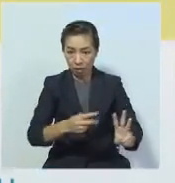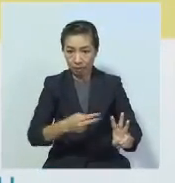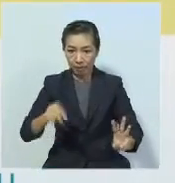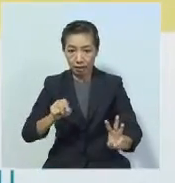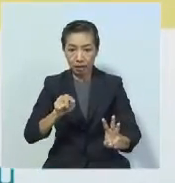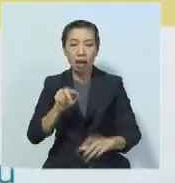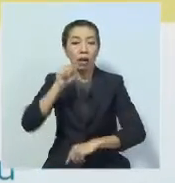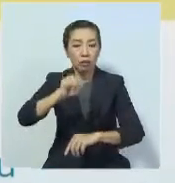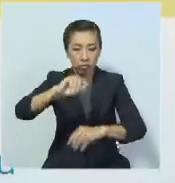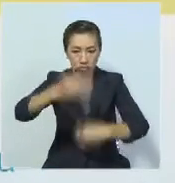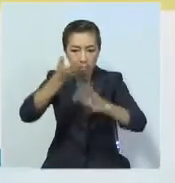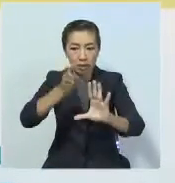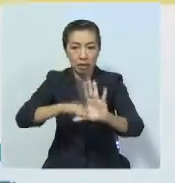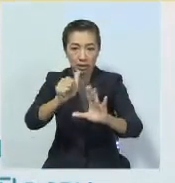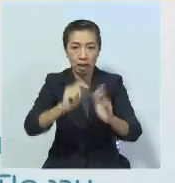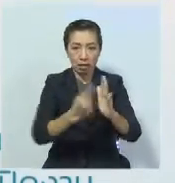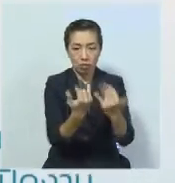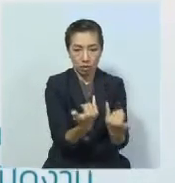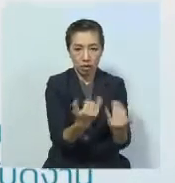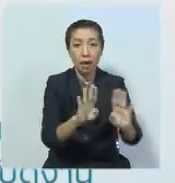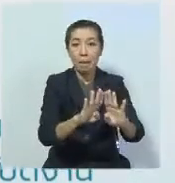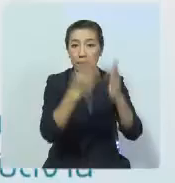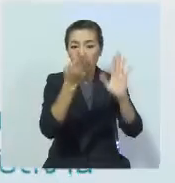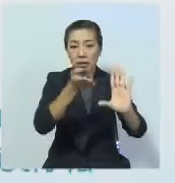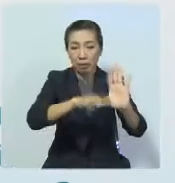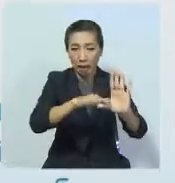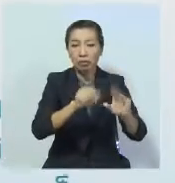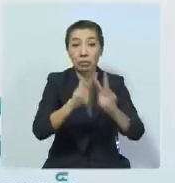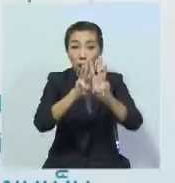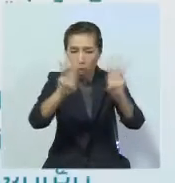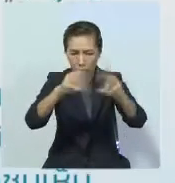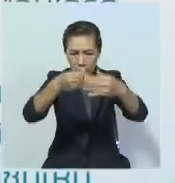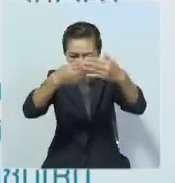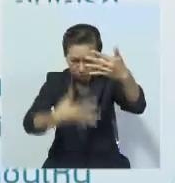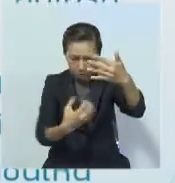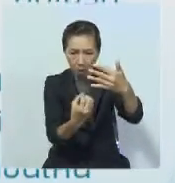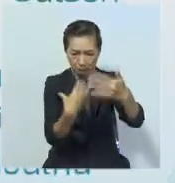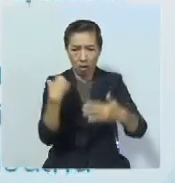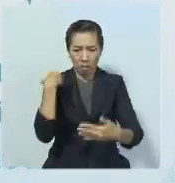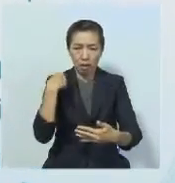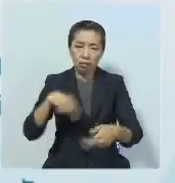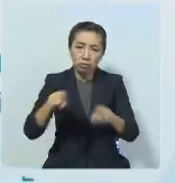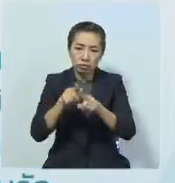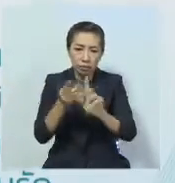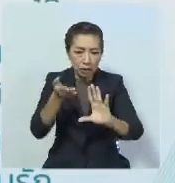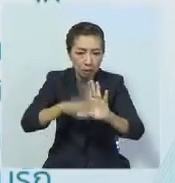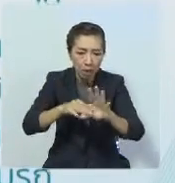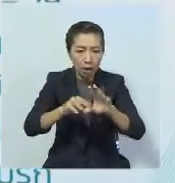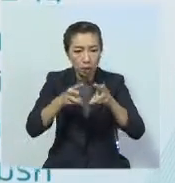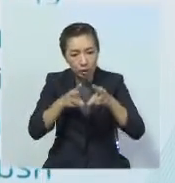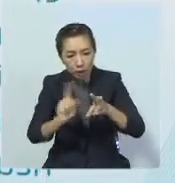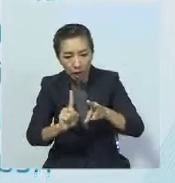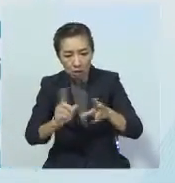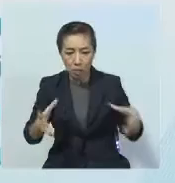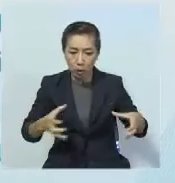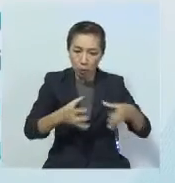byeunairak2018.com นะคะรับสมัครตั้งแต่วันนี้เป็นต้นไปลงทะเบียนข้างในเว็บไซต์เนี่ยก็จะมีรายละเอียดหมดนะคะว่าคุณผู้ชมจะสมัครแบบไหนจะ